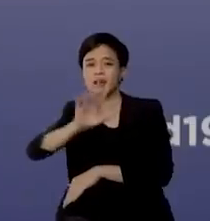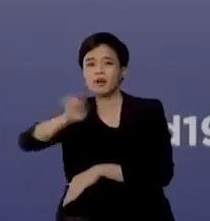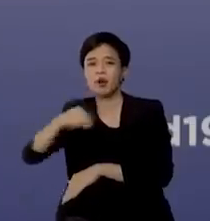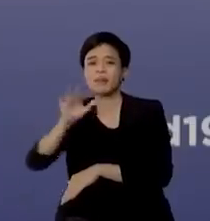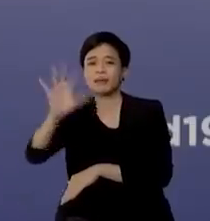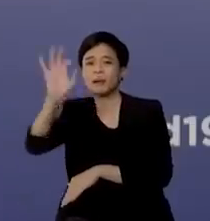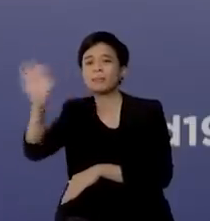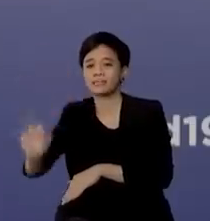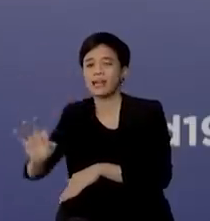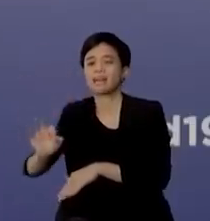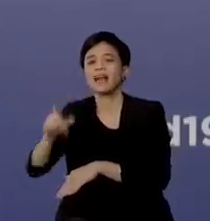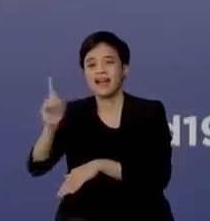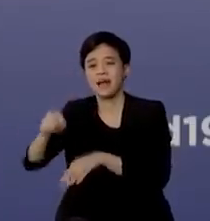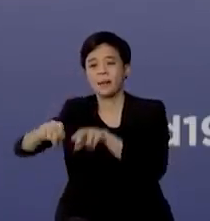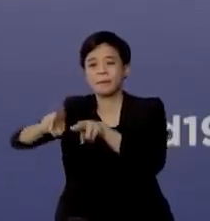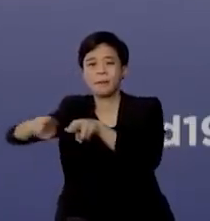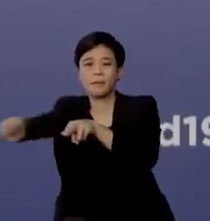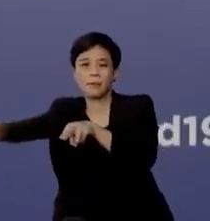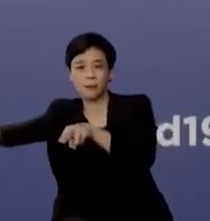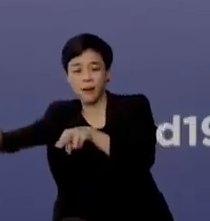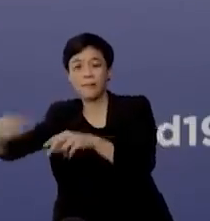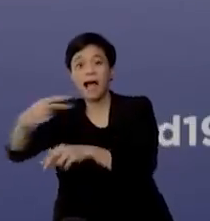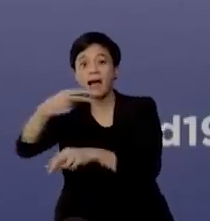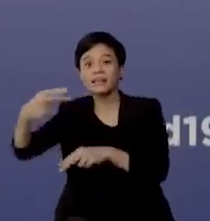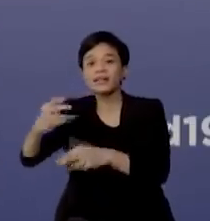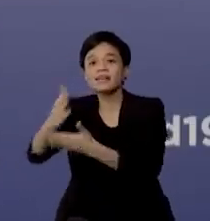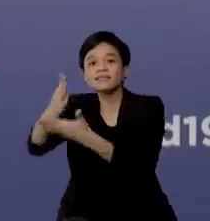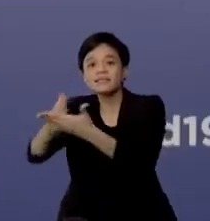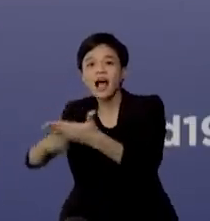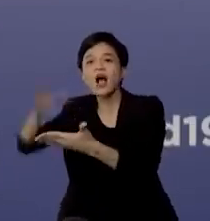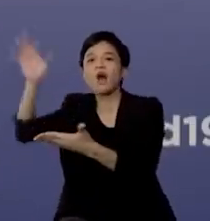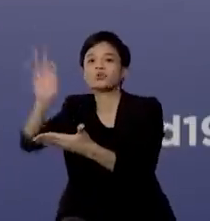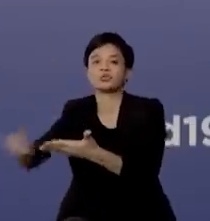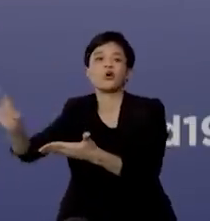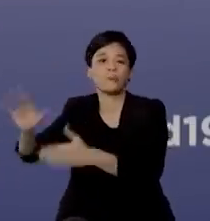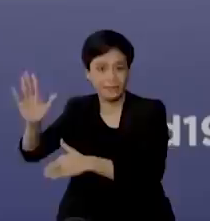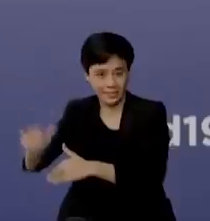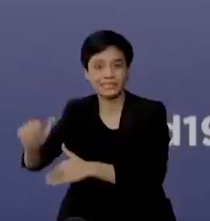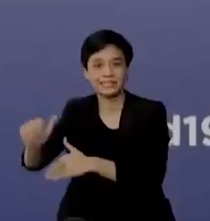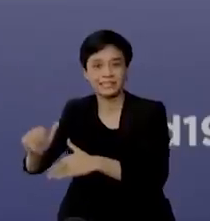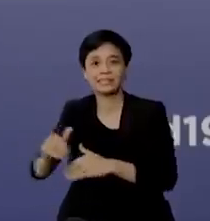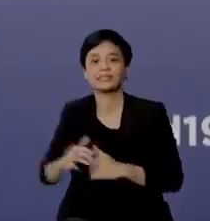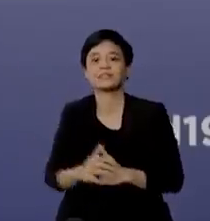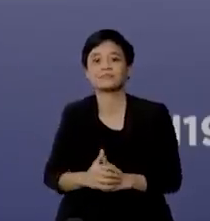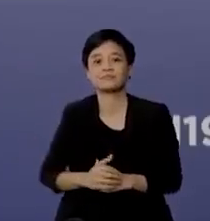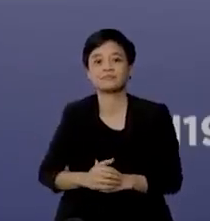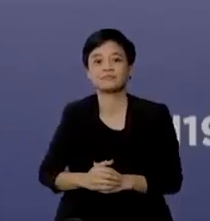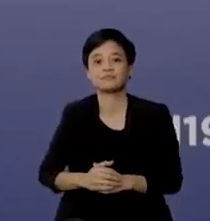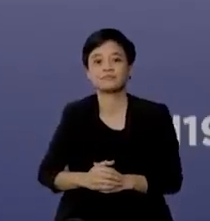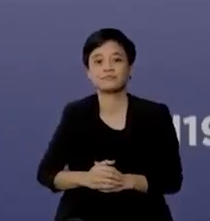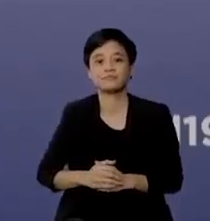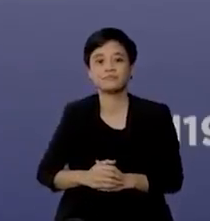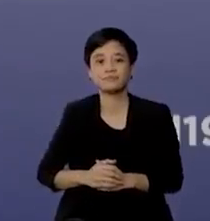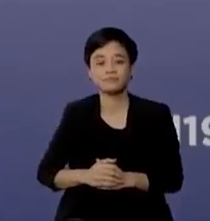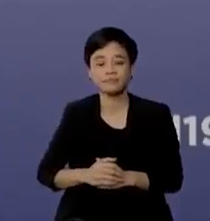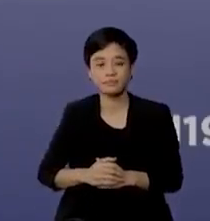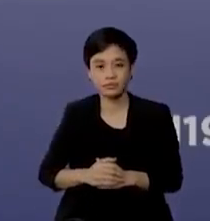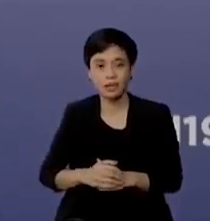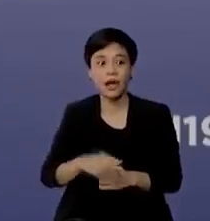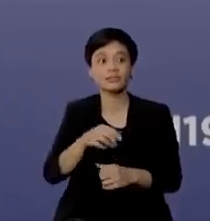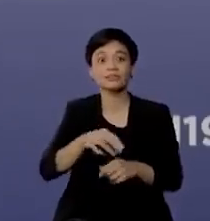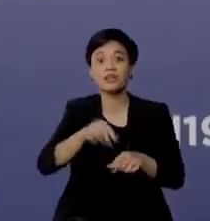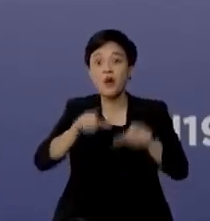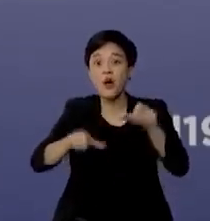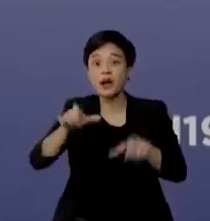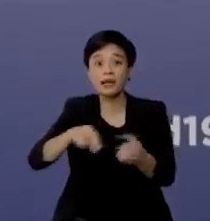artinya Masih Ada separuh kapasitas yang belum terisi dan kemudian kasus yang